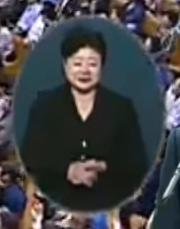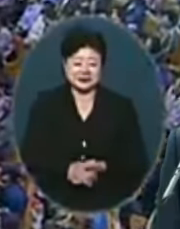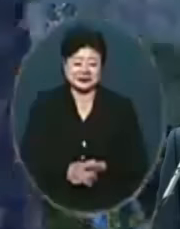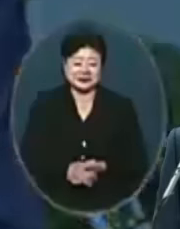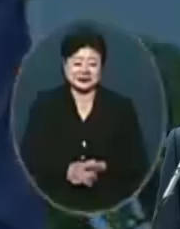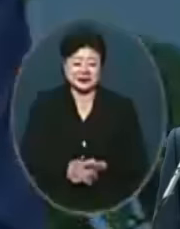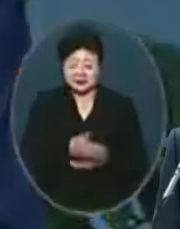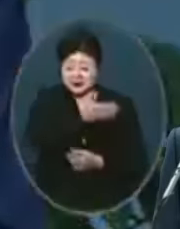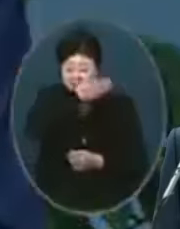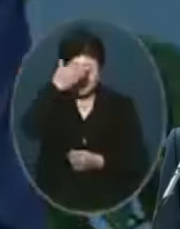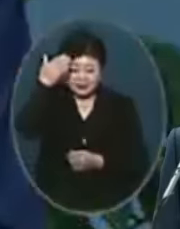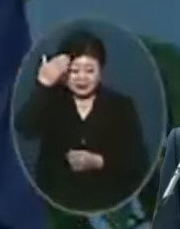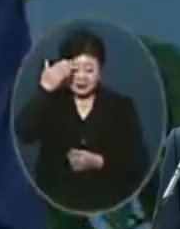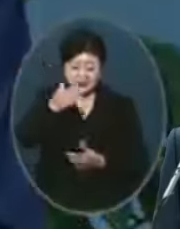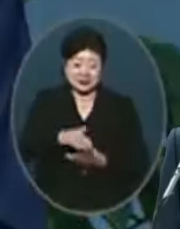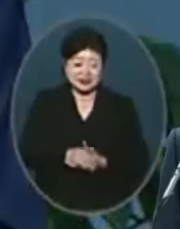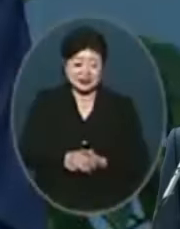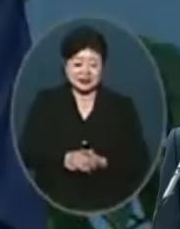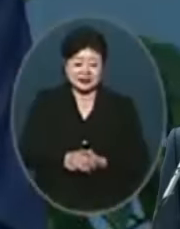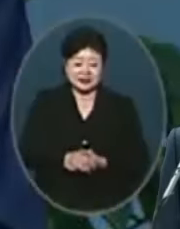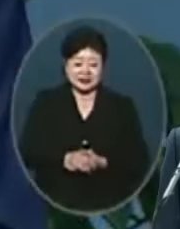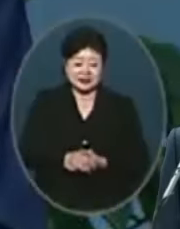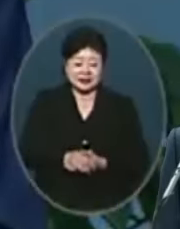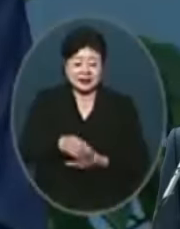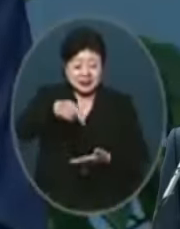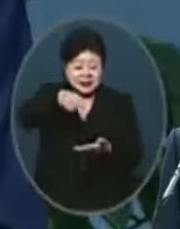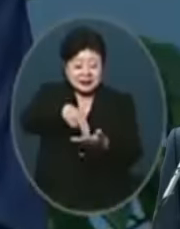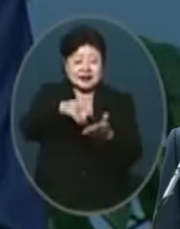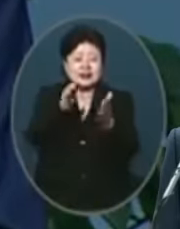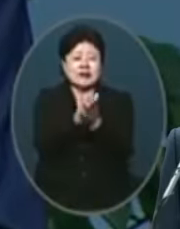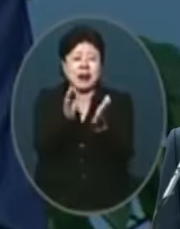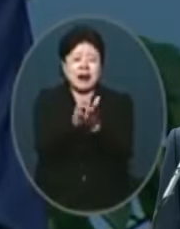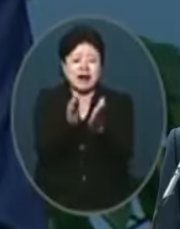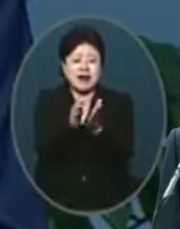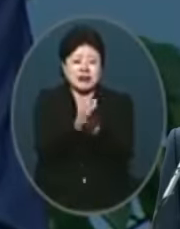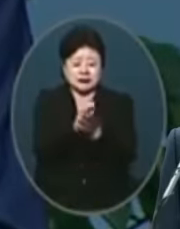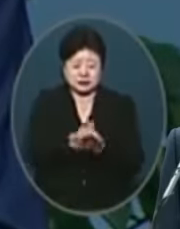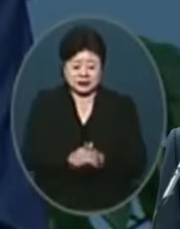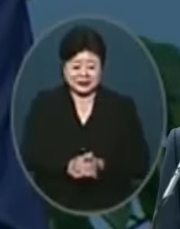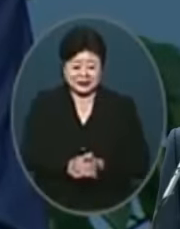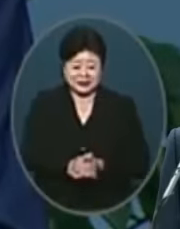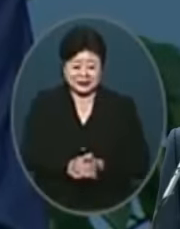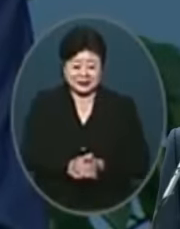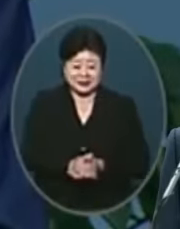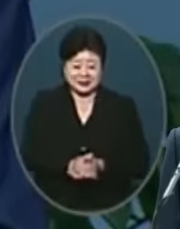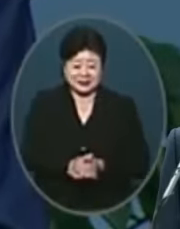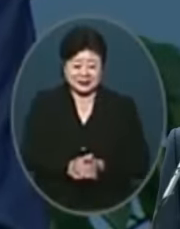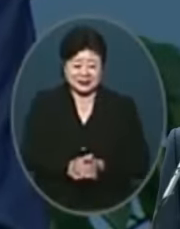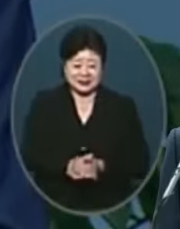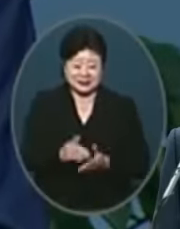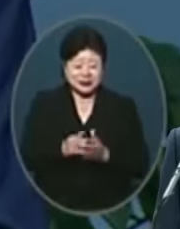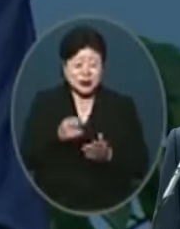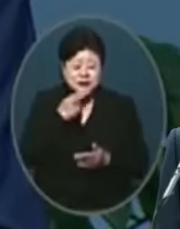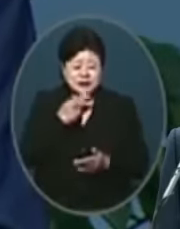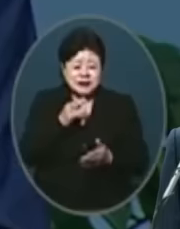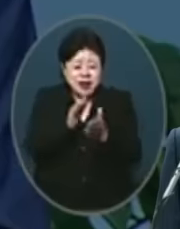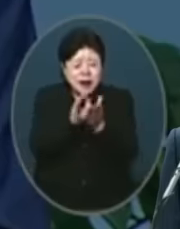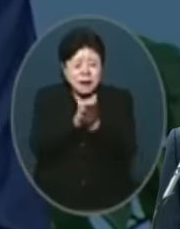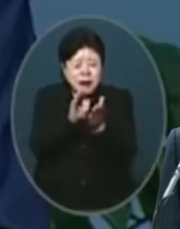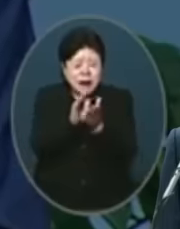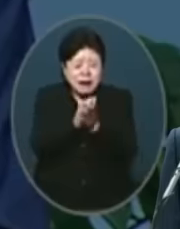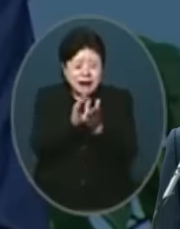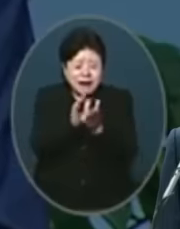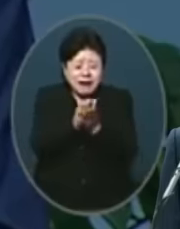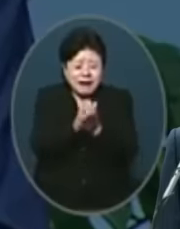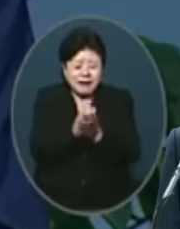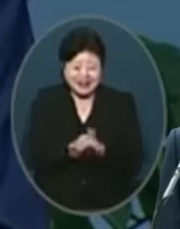그러니까 그 청소년들이 일어나서 박수를 치는데 끝이 모르고 뭐 박수를 친다